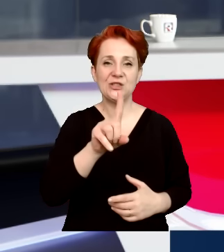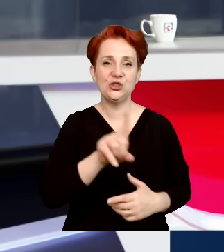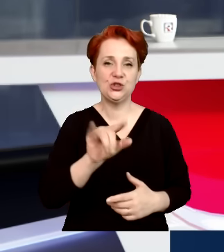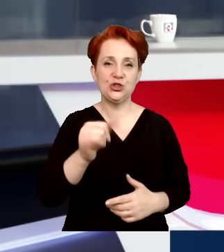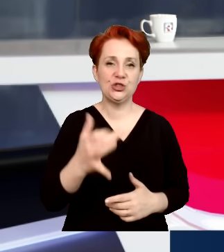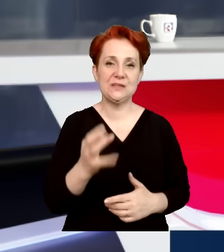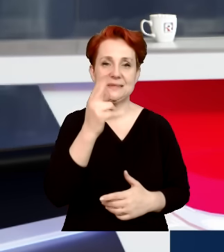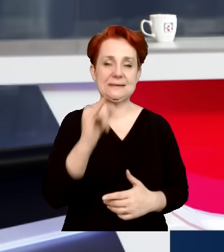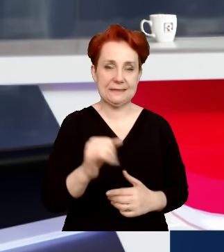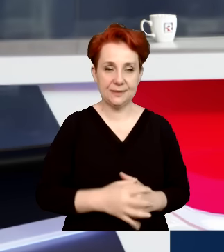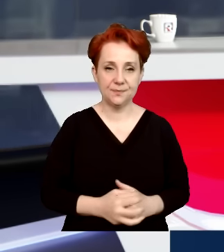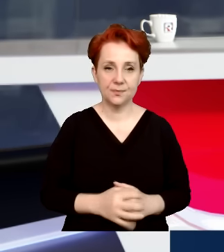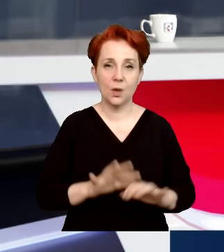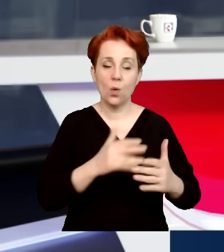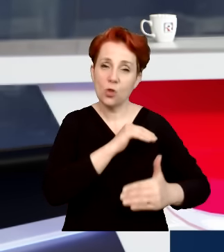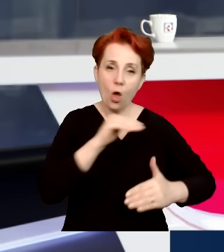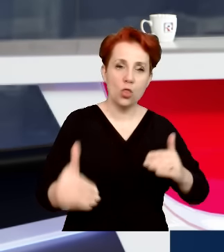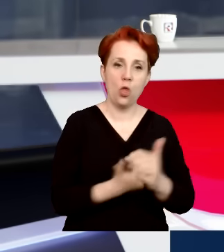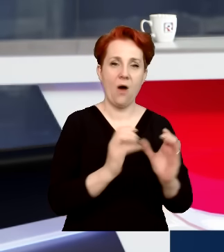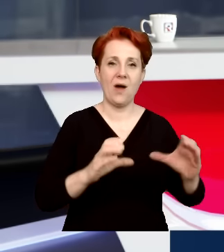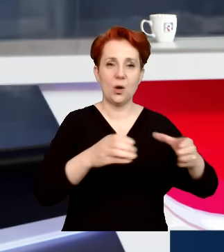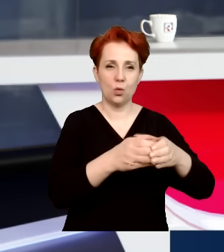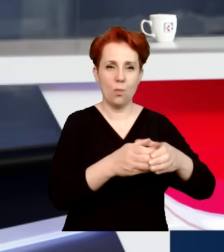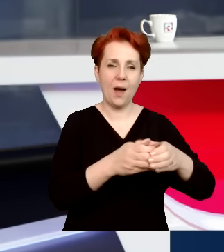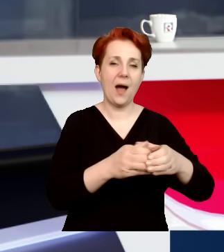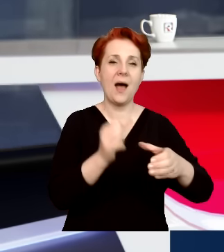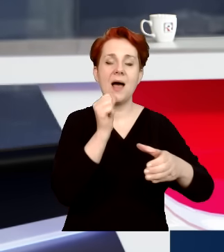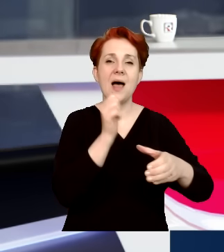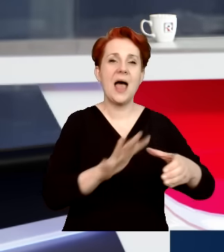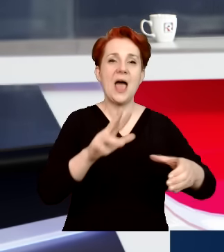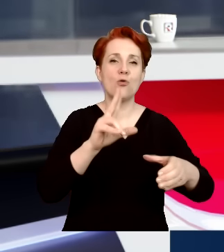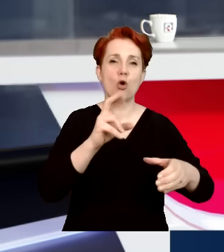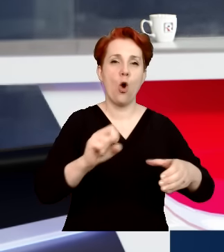ważnej strukturze, nowej stosunkowo strukturze Eurokorpusu,